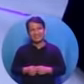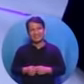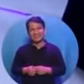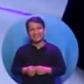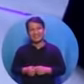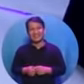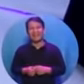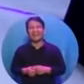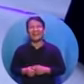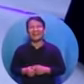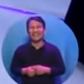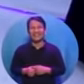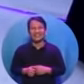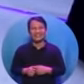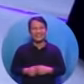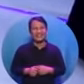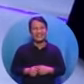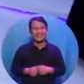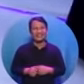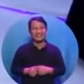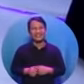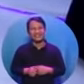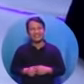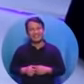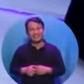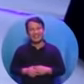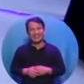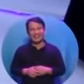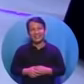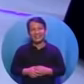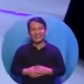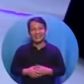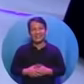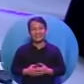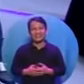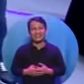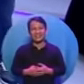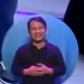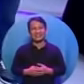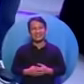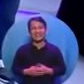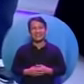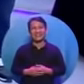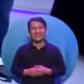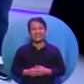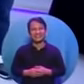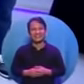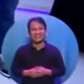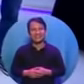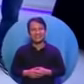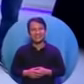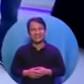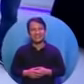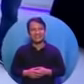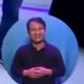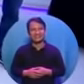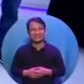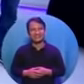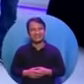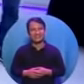Sakit na. Para, sige, isa. Para naman pagbigyan ka namin dahil pagod ka palagi, para naman ganahan ka mag-work. Ready? 1, 2, 3. Undak